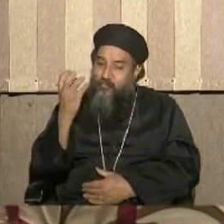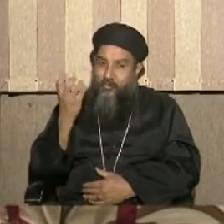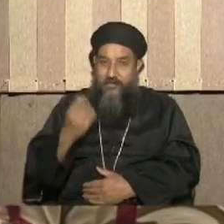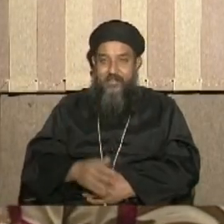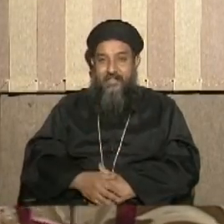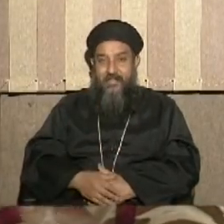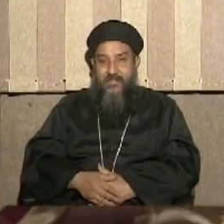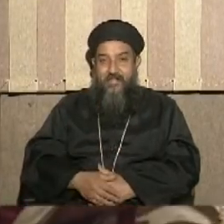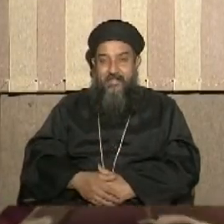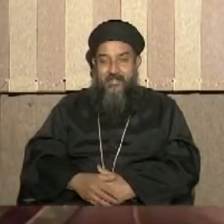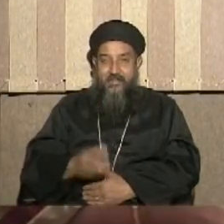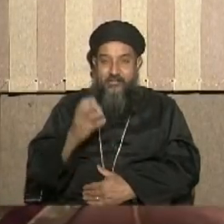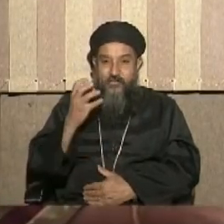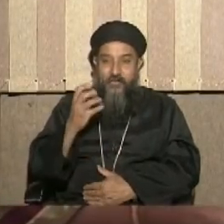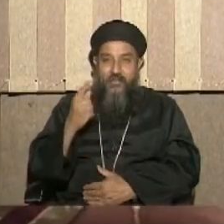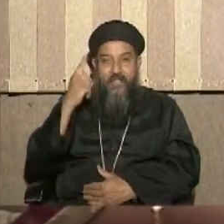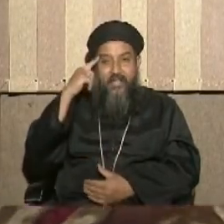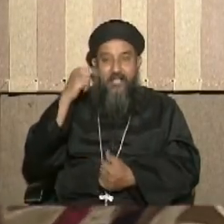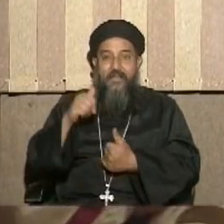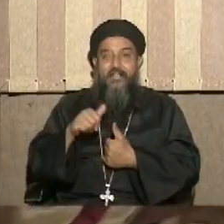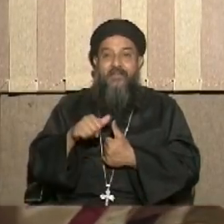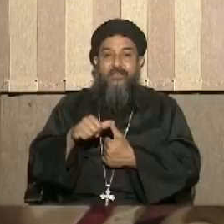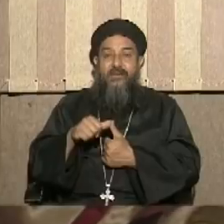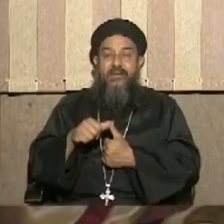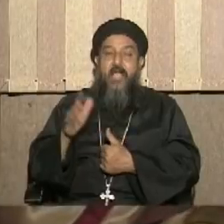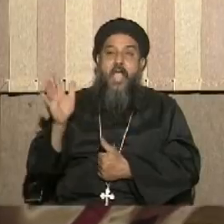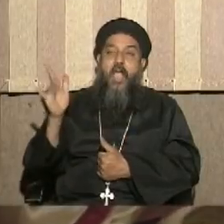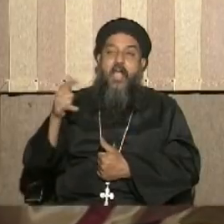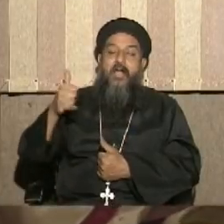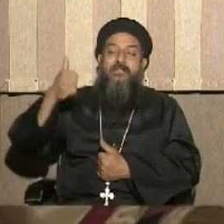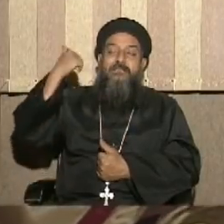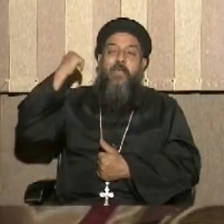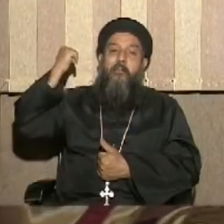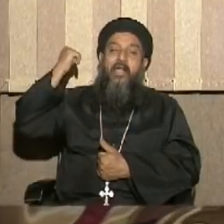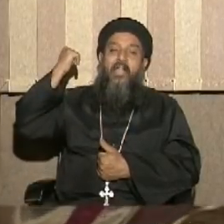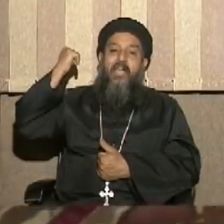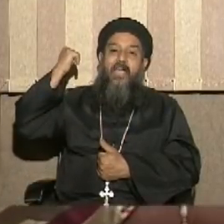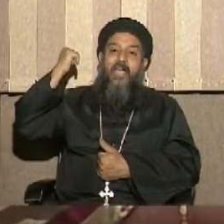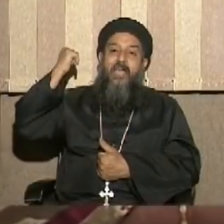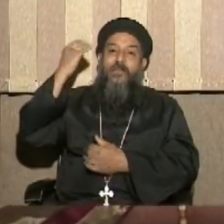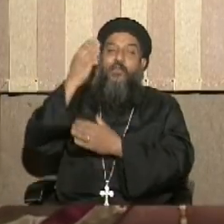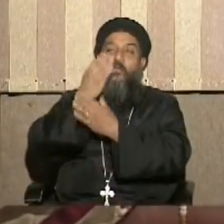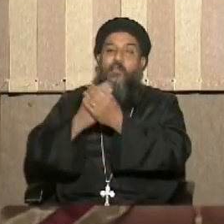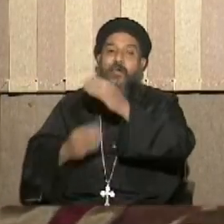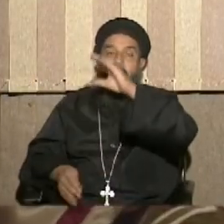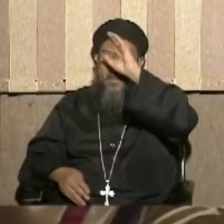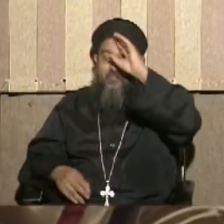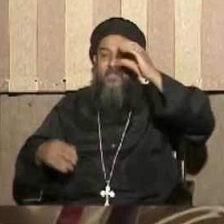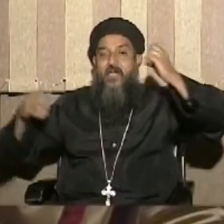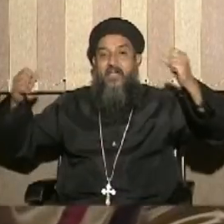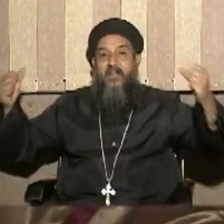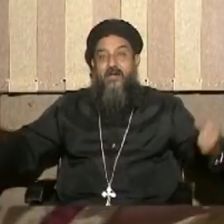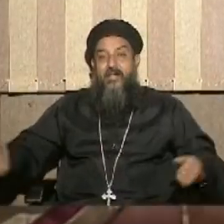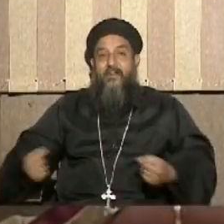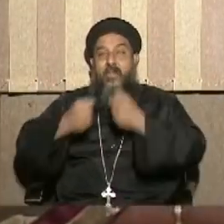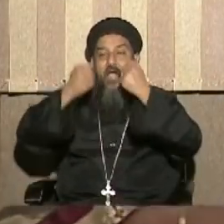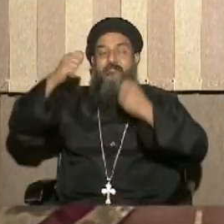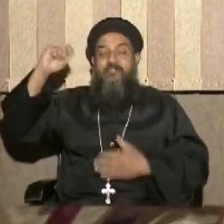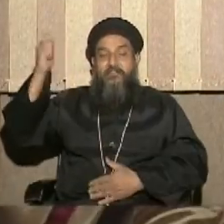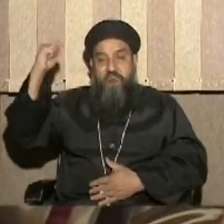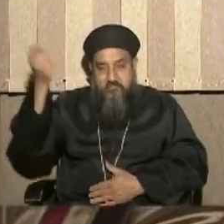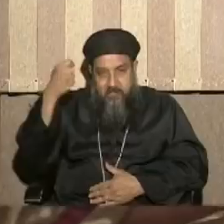صغيرين. صغيرين يا ارسانيوس؟ انت ما شفتش ماكسيموس ودوماليوس وهم في سنهم كانوا عاملين ازاي؟ كانوا حافظين كل